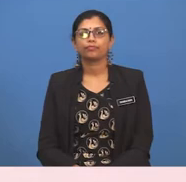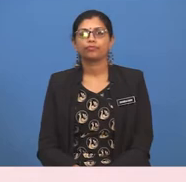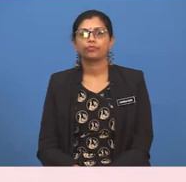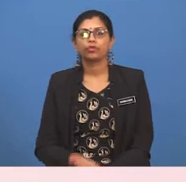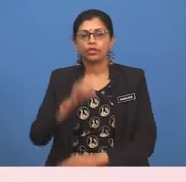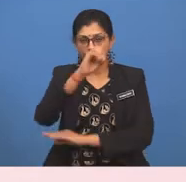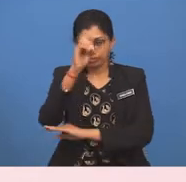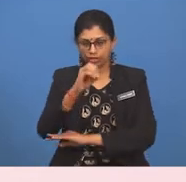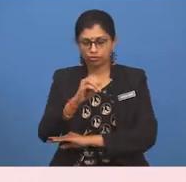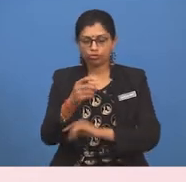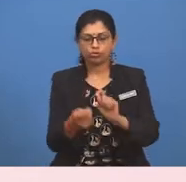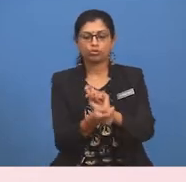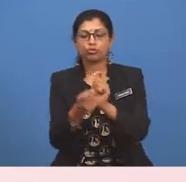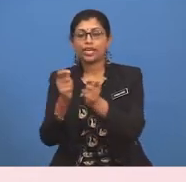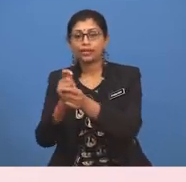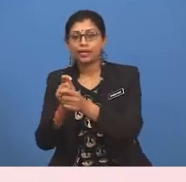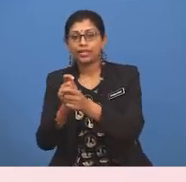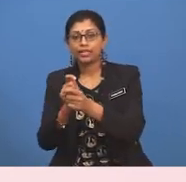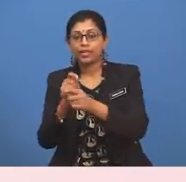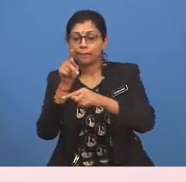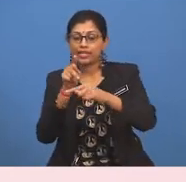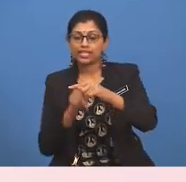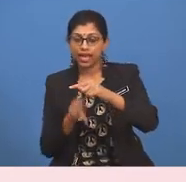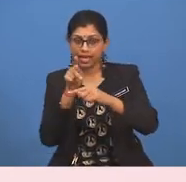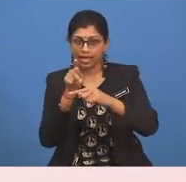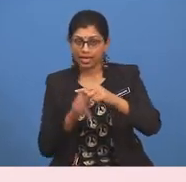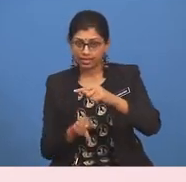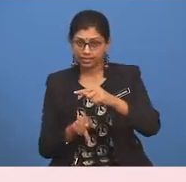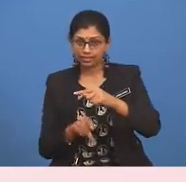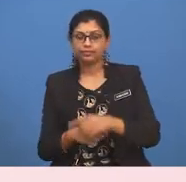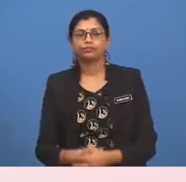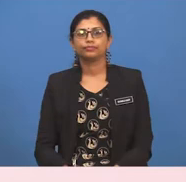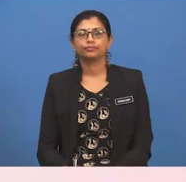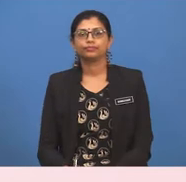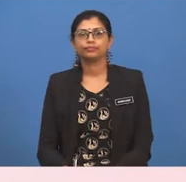212 per 100 darab dengan